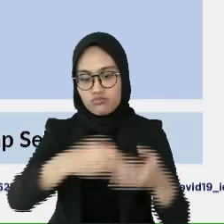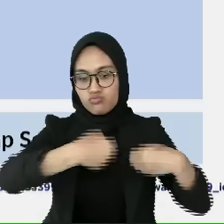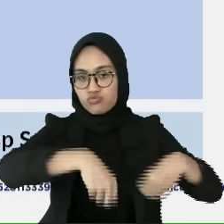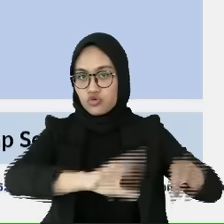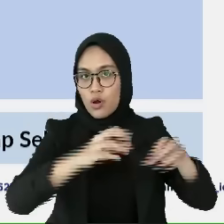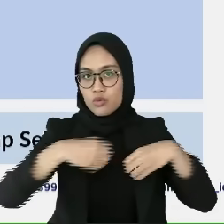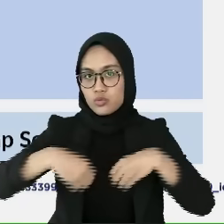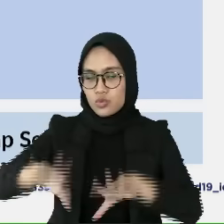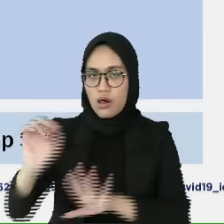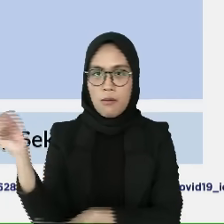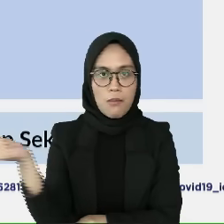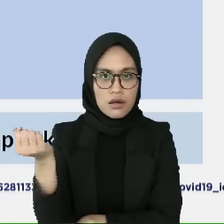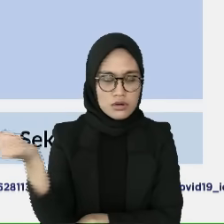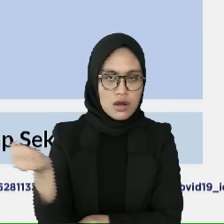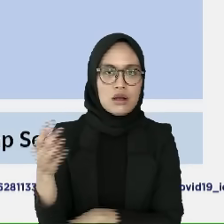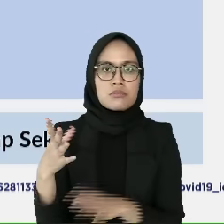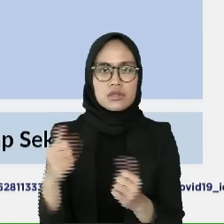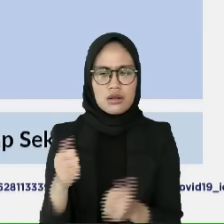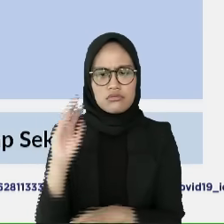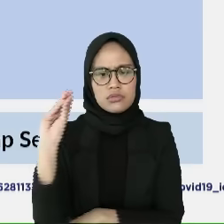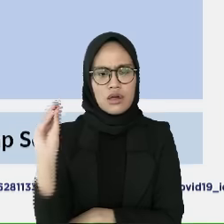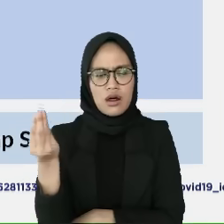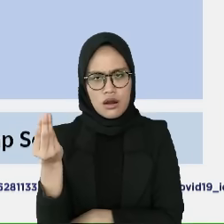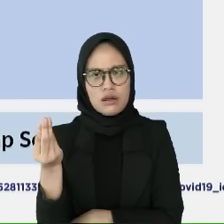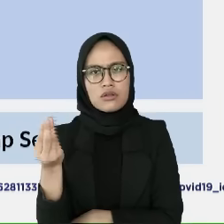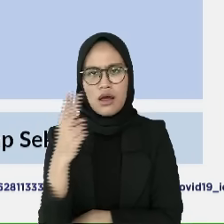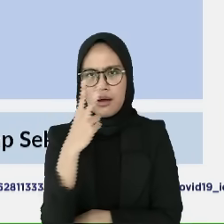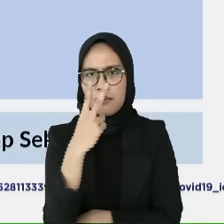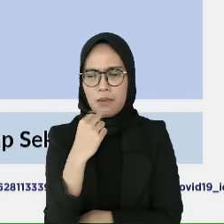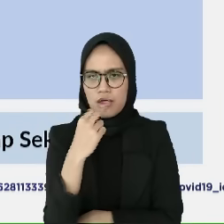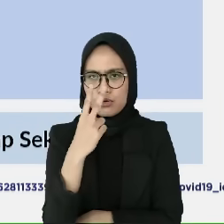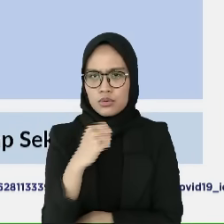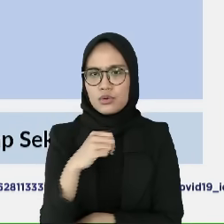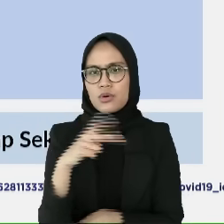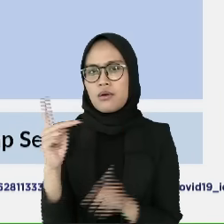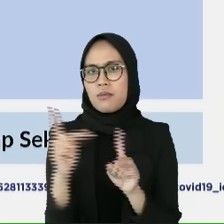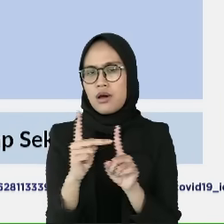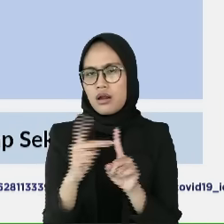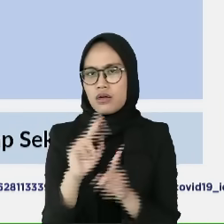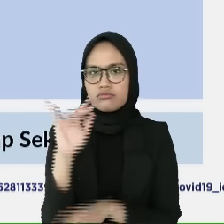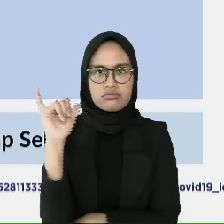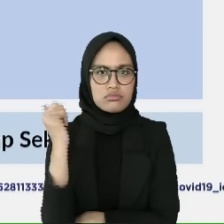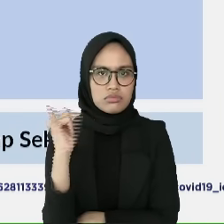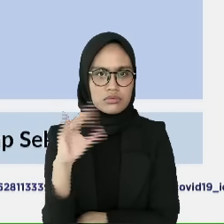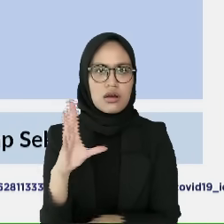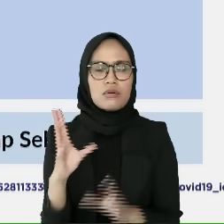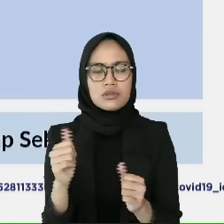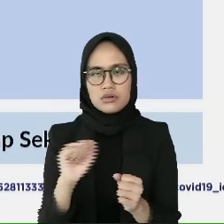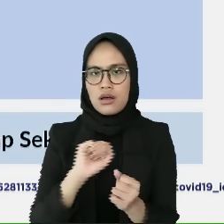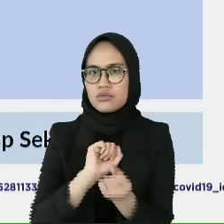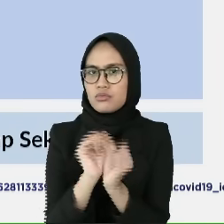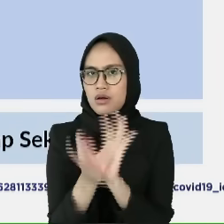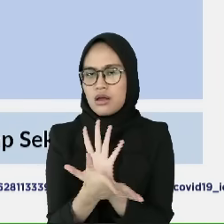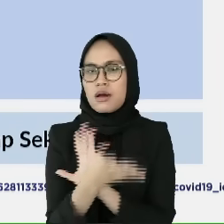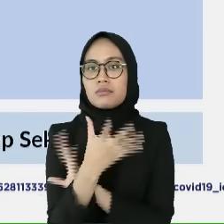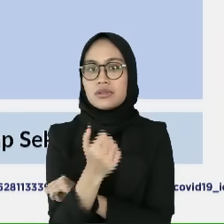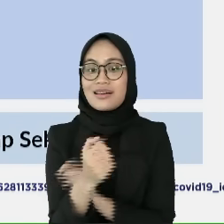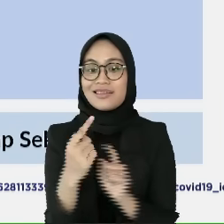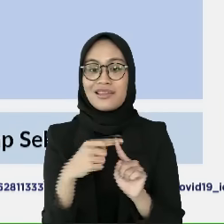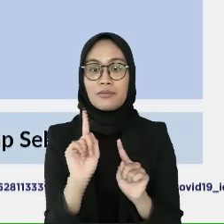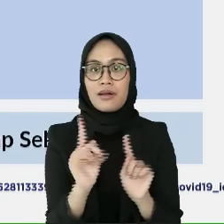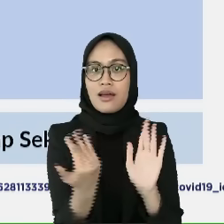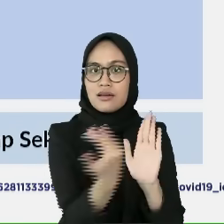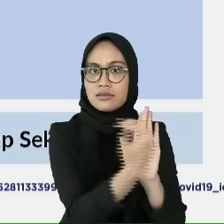wilayah Jakarta, Bandung, Semarang, Daerah Istimewa Yogyakarta, dan Surabaya dengan syarat